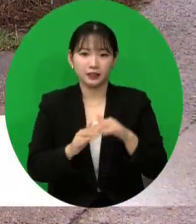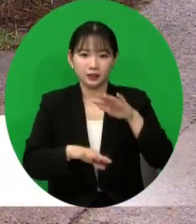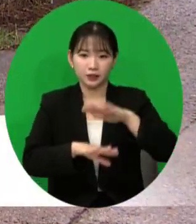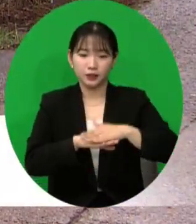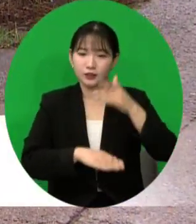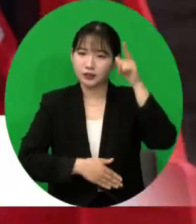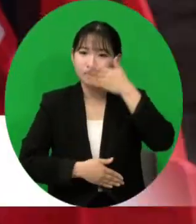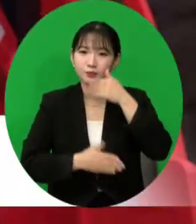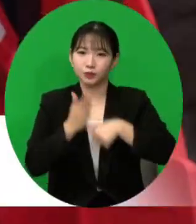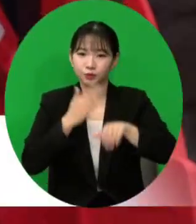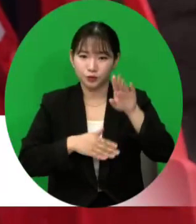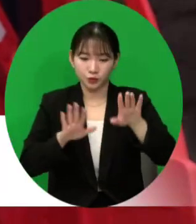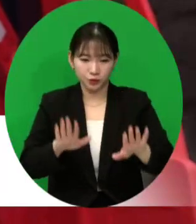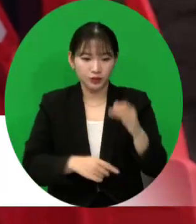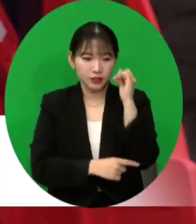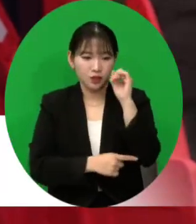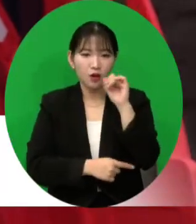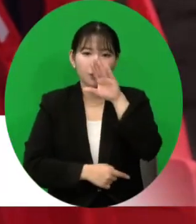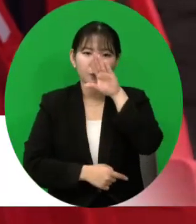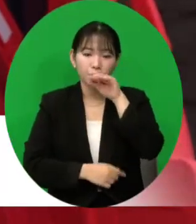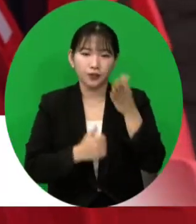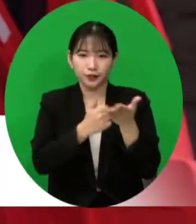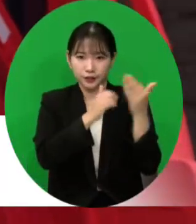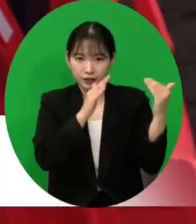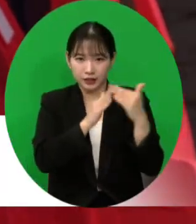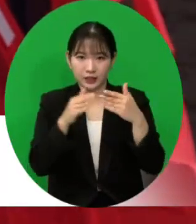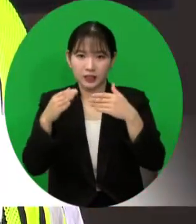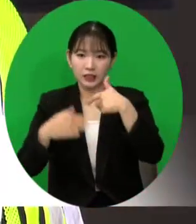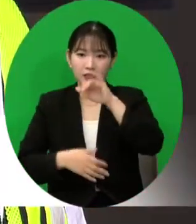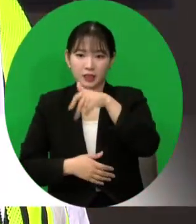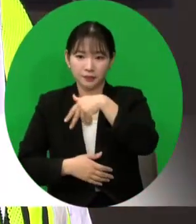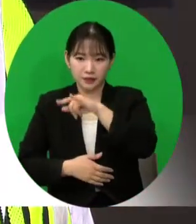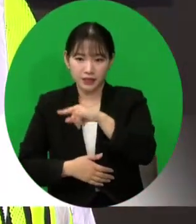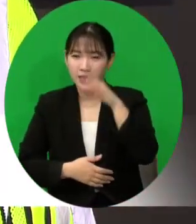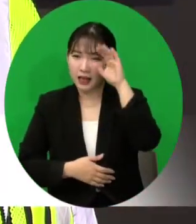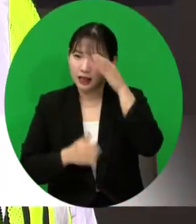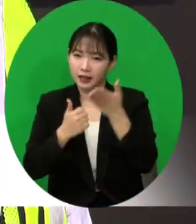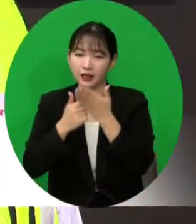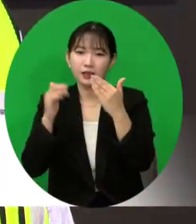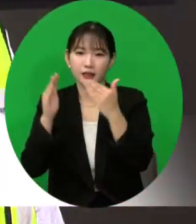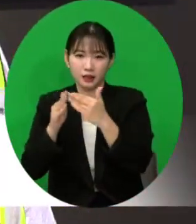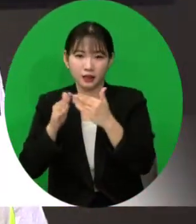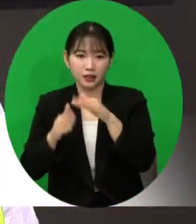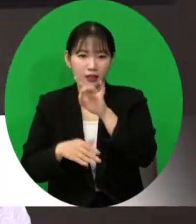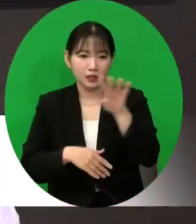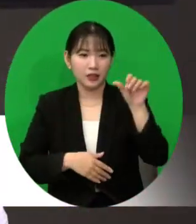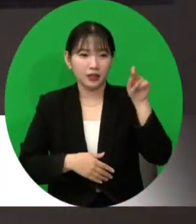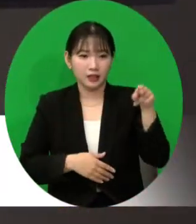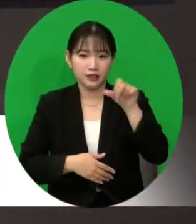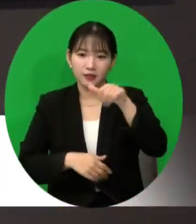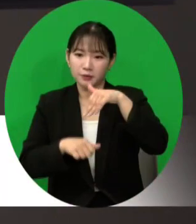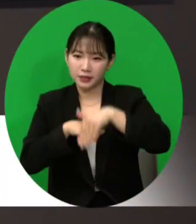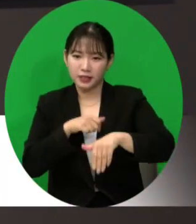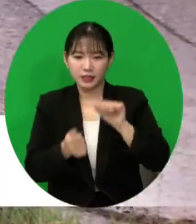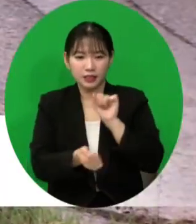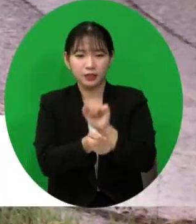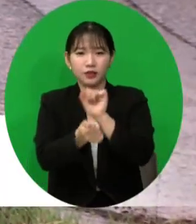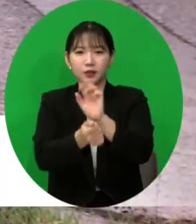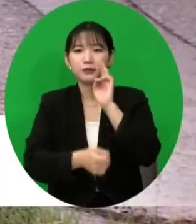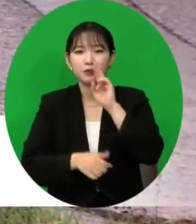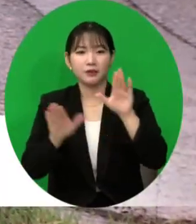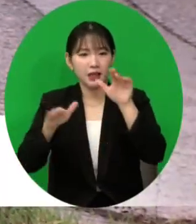축산 싶은분은 오늘 영암 유경 오리 농장과 김재 산란계 농장에서 각각 h5 고병원성 조류